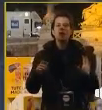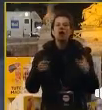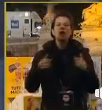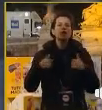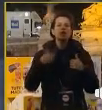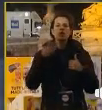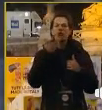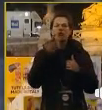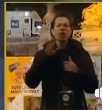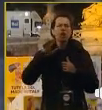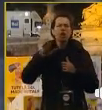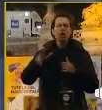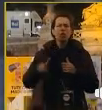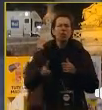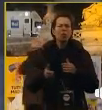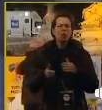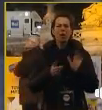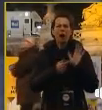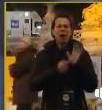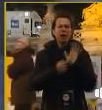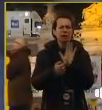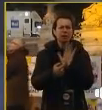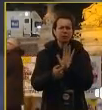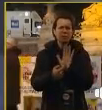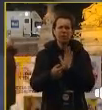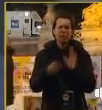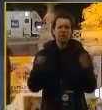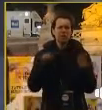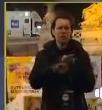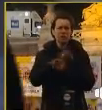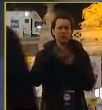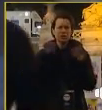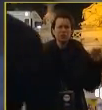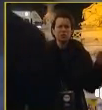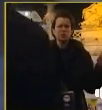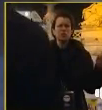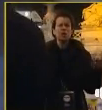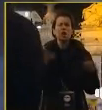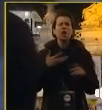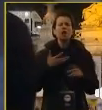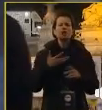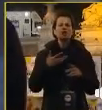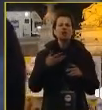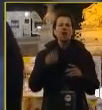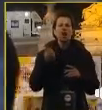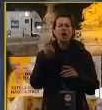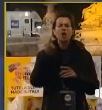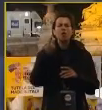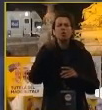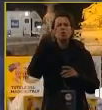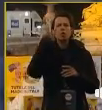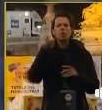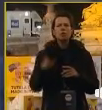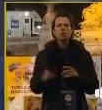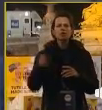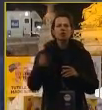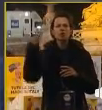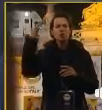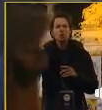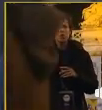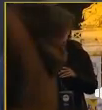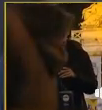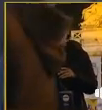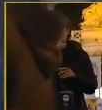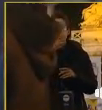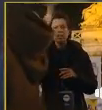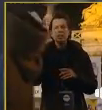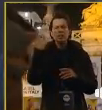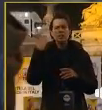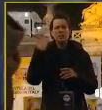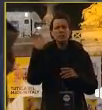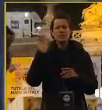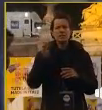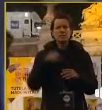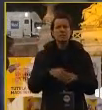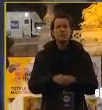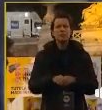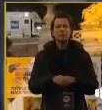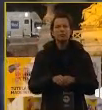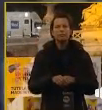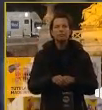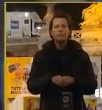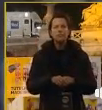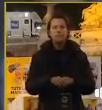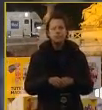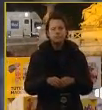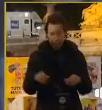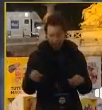nessuno. Abbiamo un'ottima persona che ha fatto un lavoro, hanno fatto dei lavori disumani. Io l'ho fatto prima di loro con i camper,